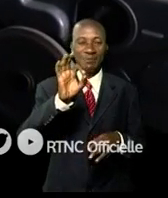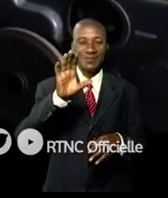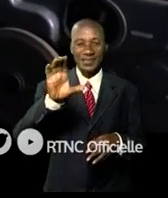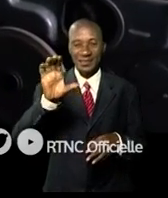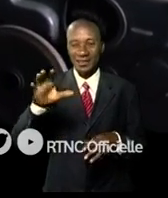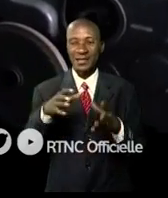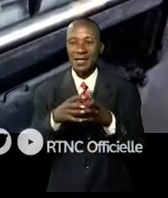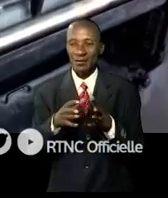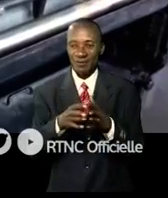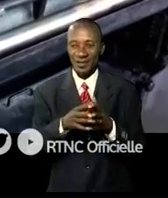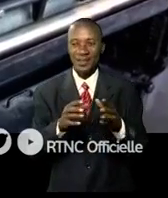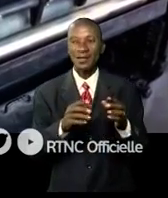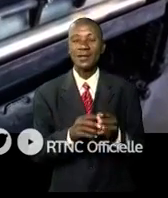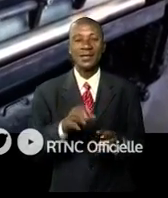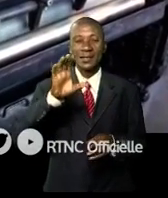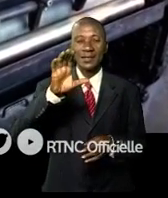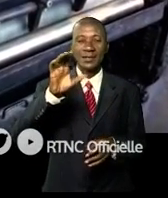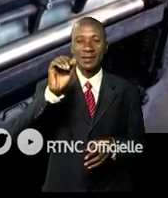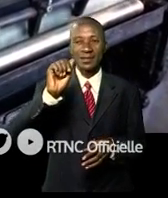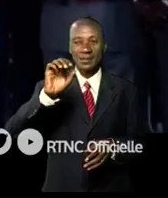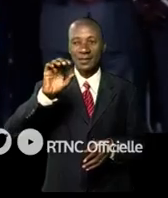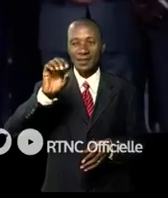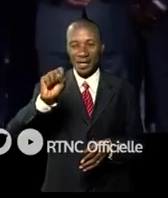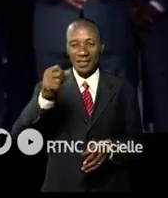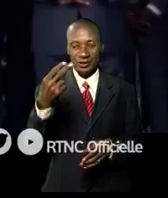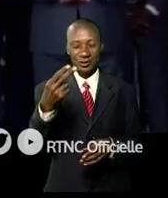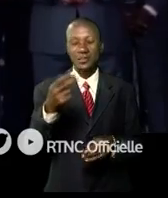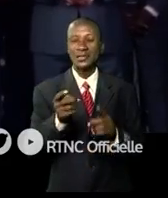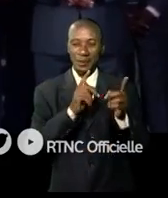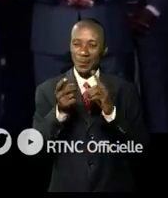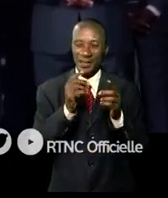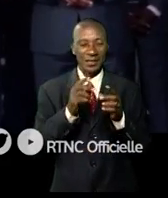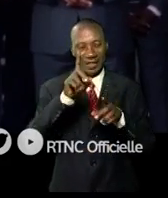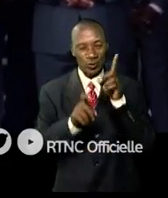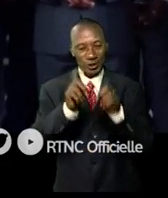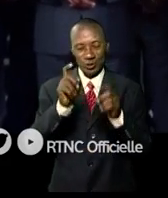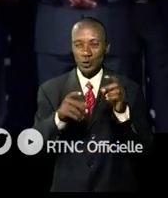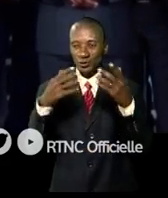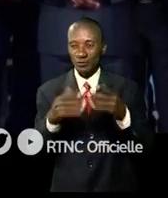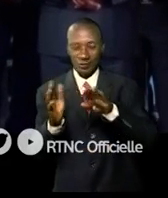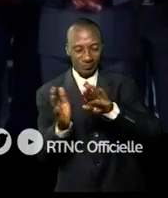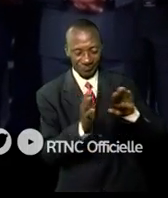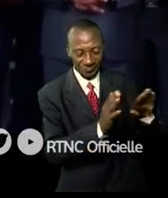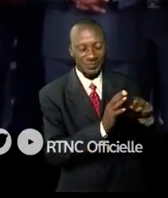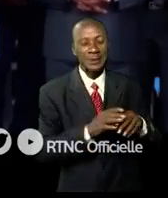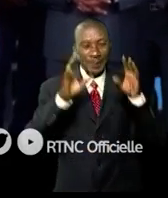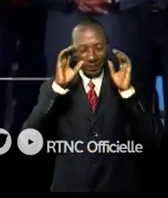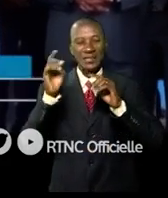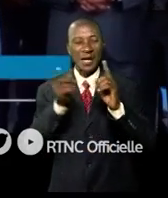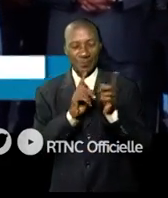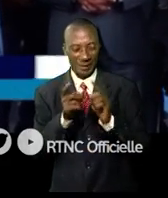que les choses aillent vite. Moi, j'ai parlé du SENAPI au président de la République à 2 ou 3